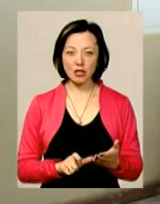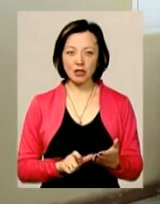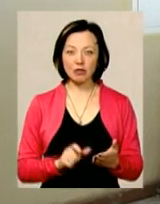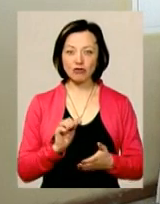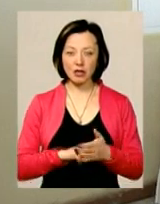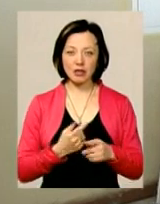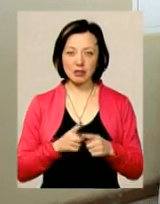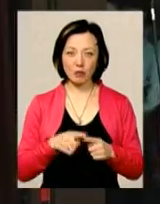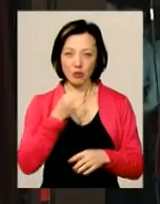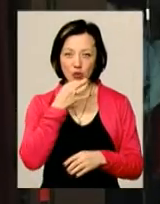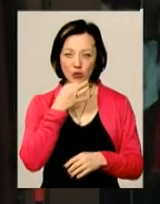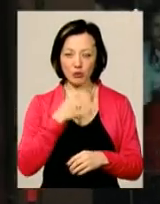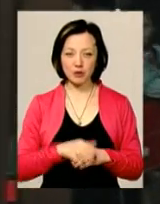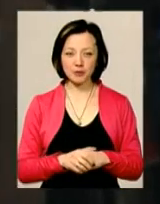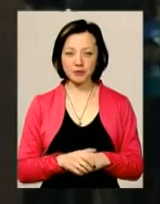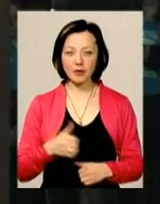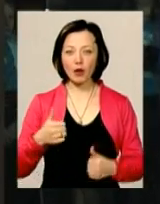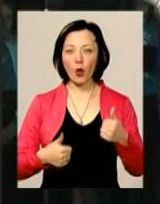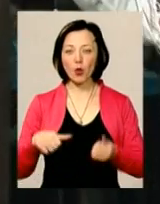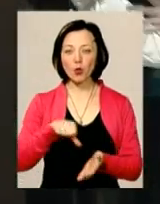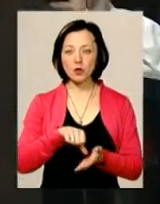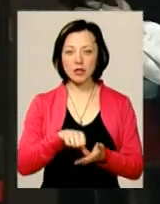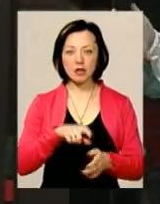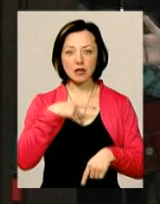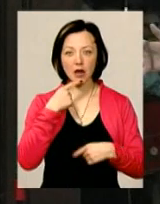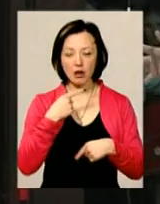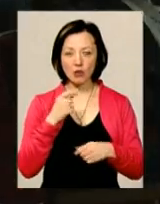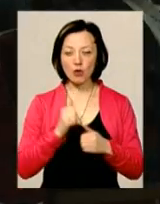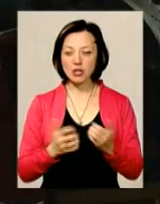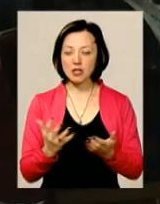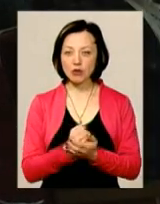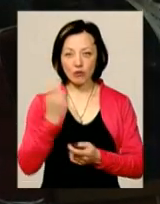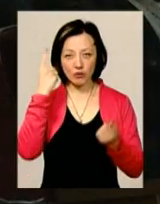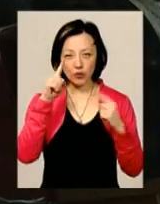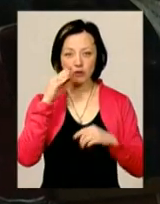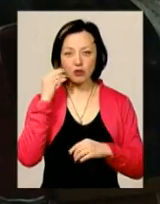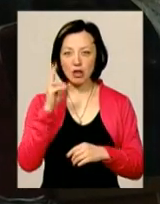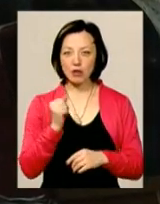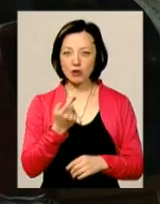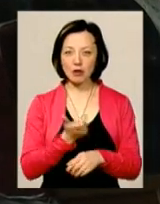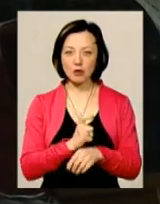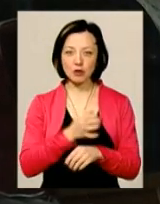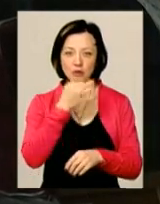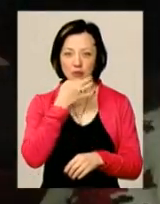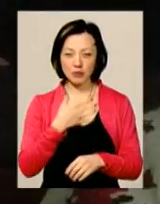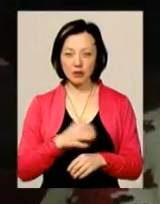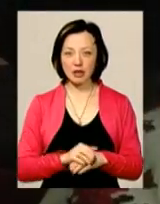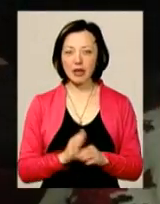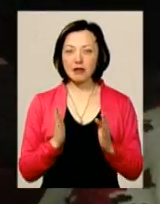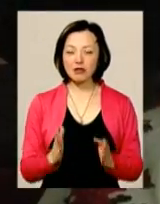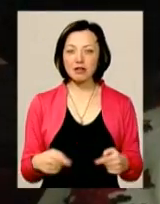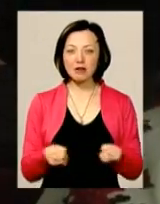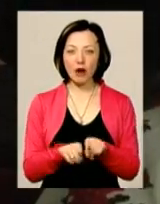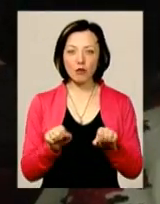вони подобаються. Конкурсанти Хмельницького фесту запевняють, що кожен знайшов у творчості Кобзаря те, що йому найбільш імпонує. Бо лише так